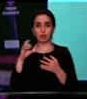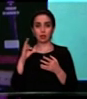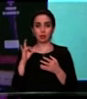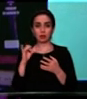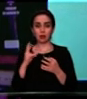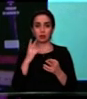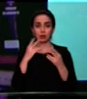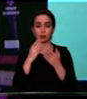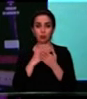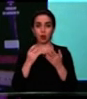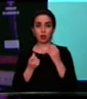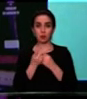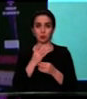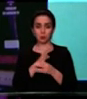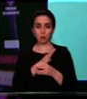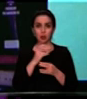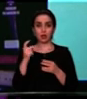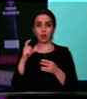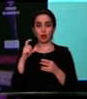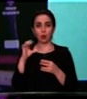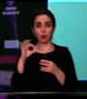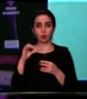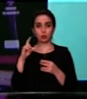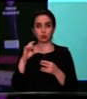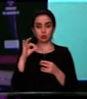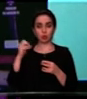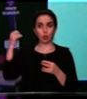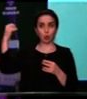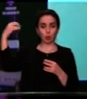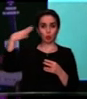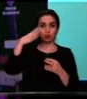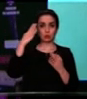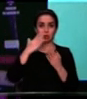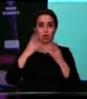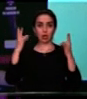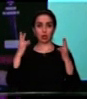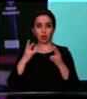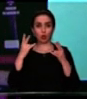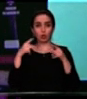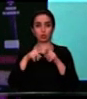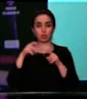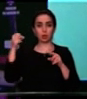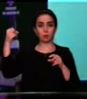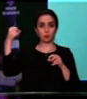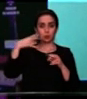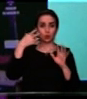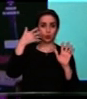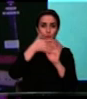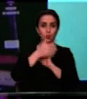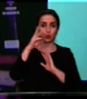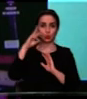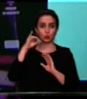ozon ekranini juda ham yaxshi bilasiz. Ozon ekrani quyoshdan keladigan halokatli ultrabinafsha nurlardan barcha